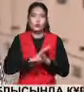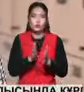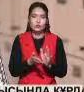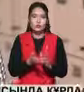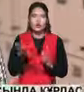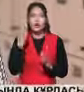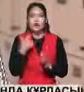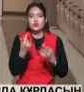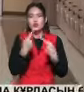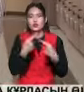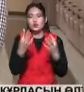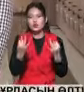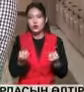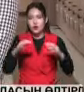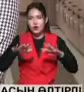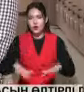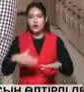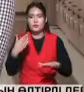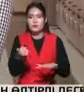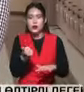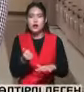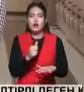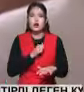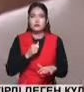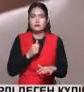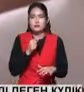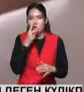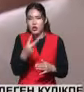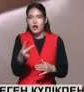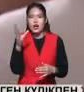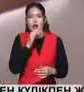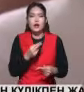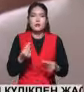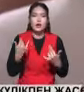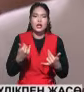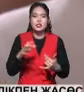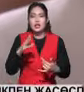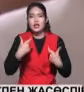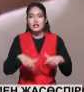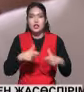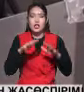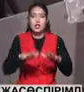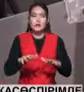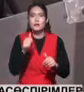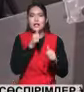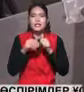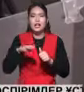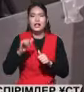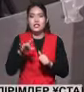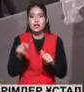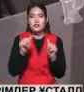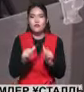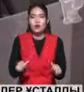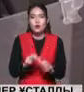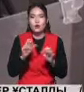компьютерде тестілеуді аяқтап болғаннан кейін апелляцияға өтініш бере алады. Келер жылы ұлттық бірыңғай тестілеудің форматы өзгеруі мүмкін. Бұл туралы